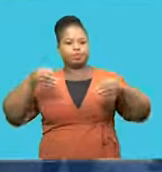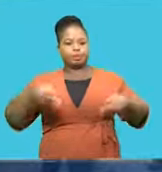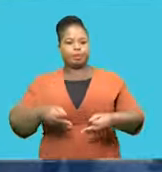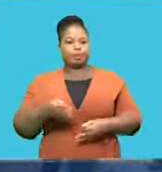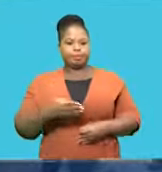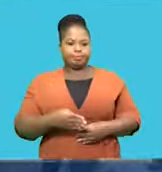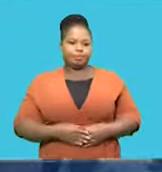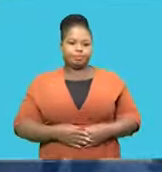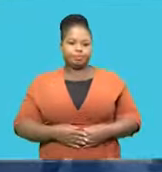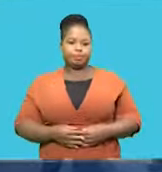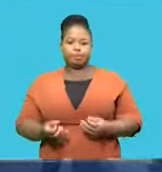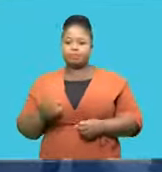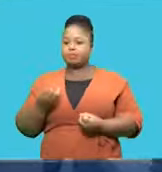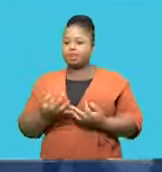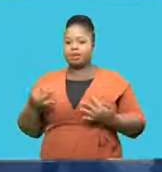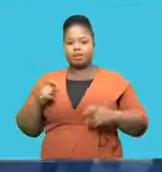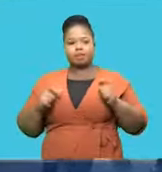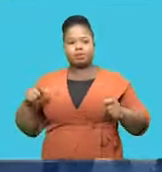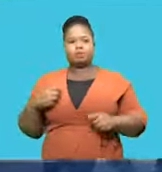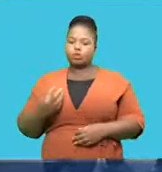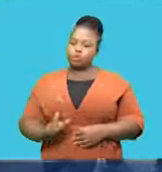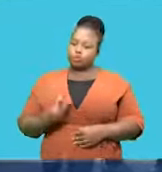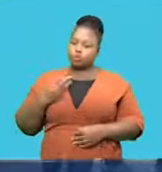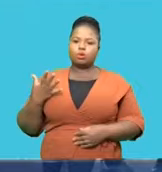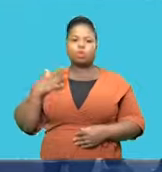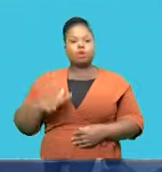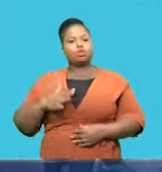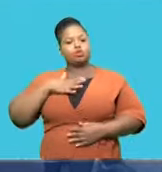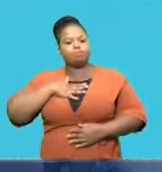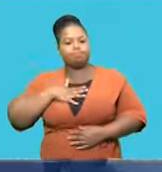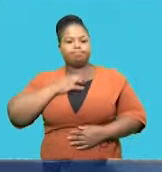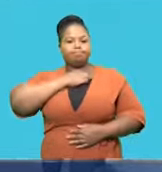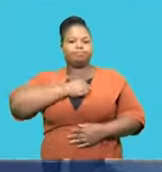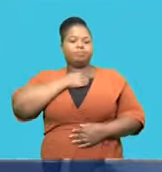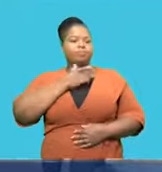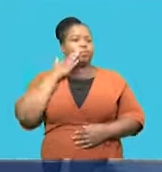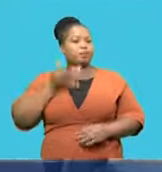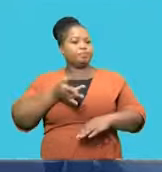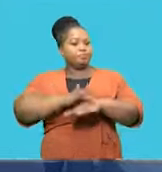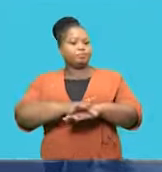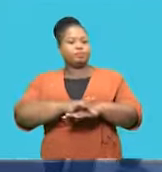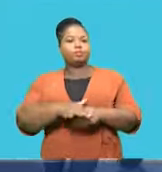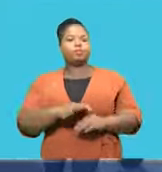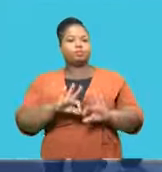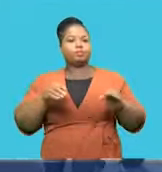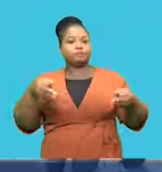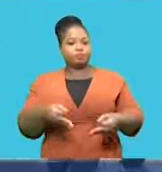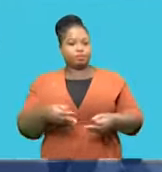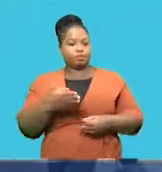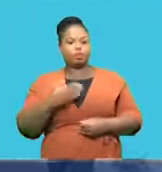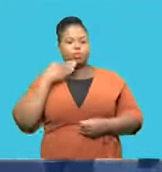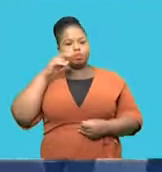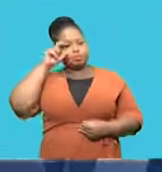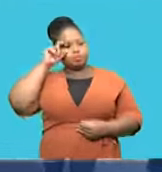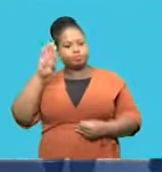lomngcwabo. Baningi abantu kade befisa ukuya ukuyobhoza emswaneni makudlula kuyotshalwa umntwana